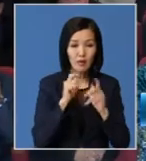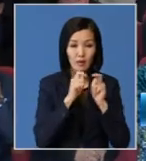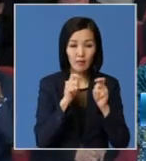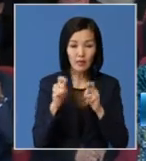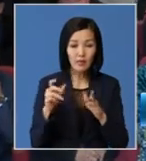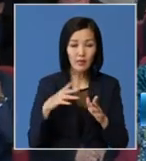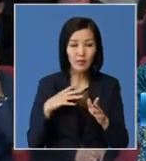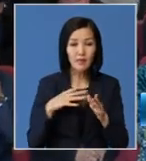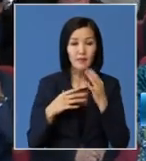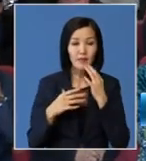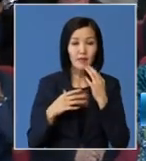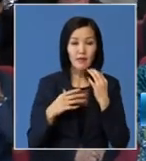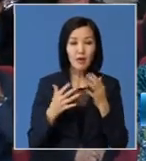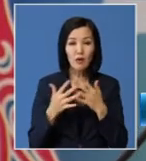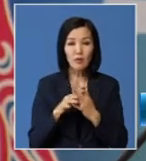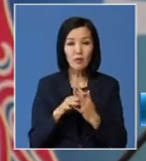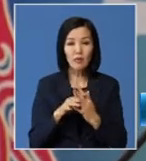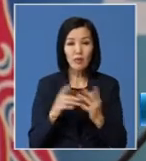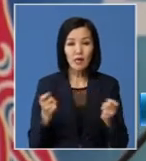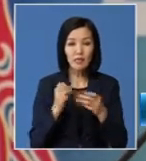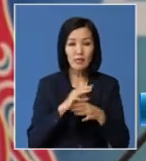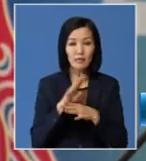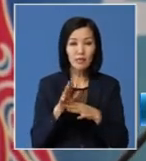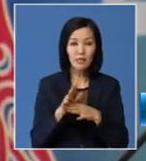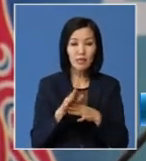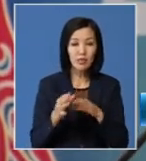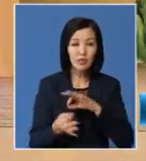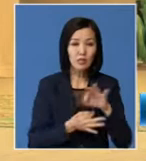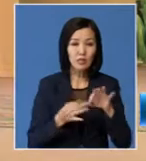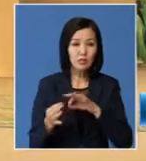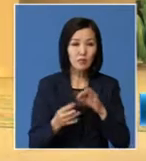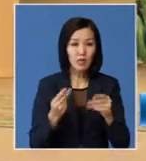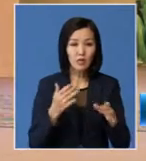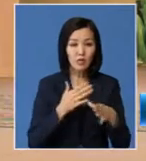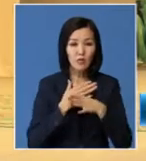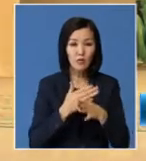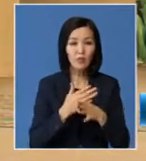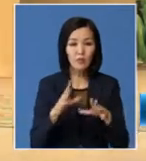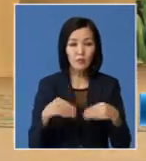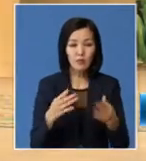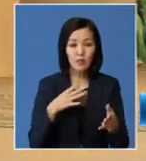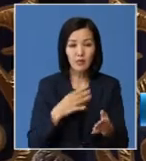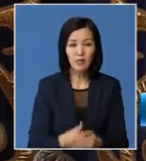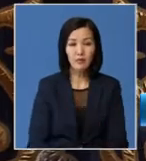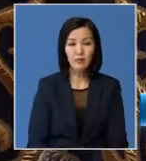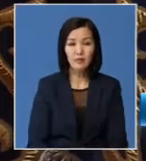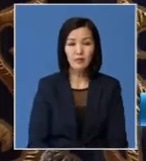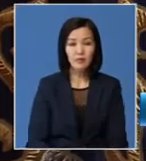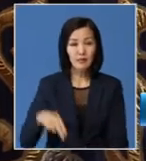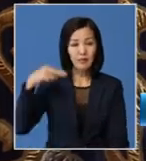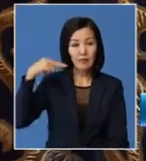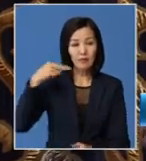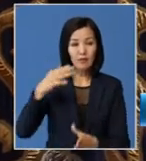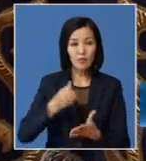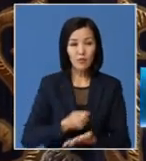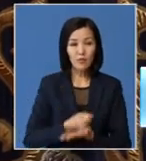Қаблиса Жырау ауылының қалталы азаматтары аз қамтылған отбасы мен жетім жесірлерге материалдық көмек жасап, ағайындық қолдау көрсетті. Елбасының қолдау бойынша